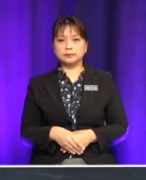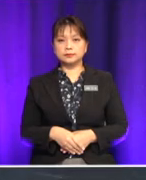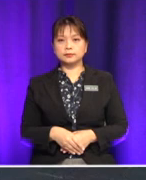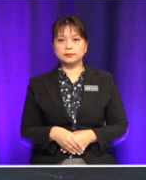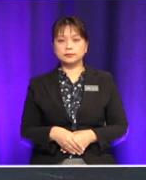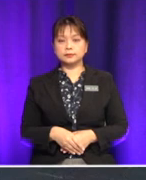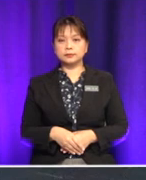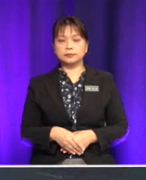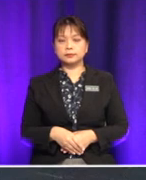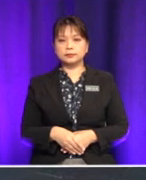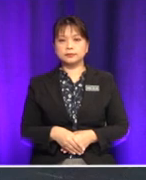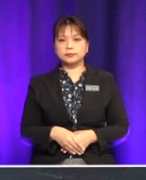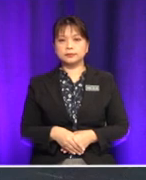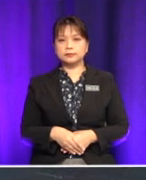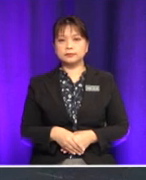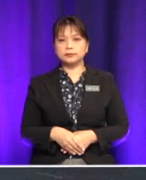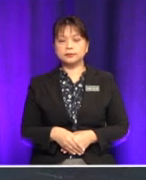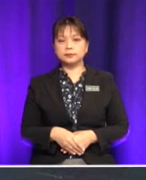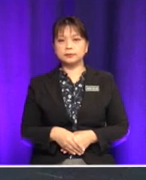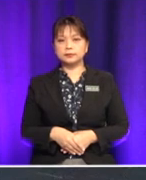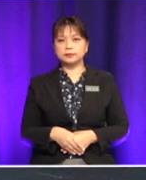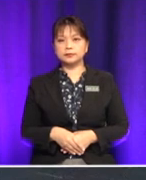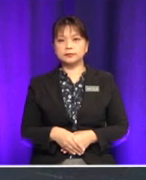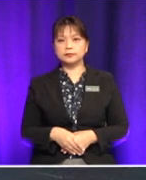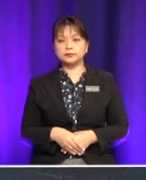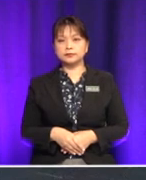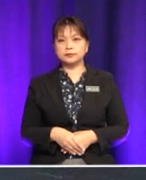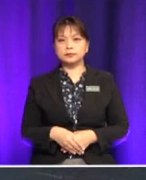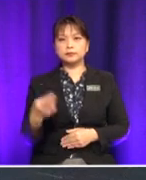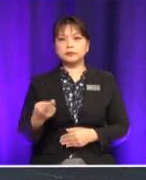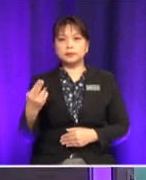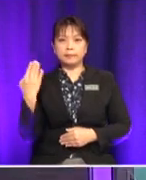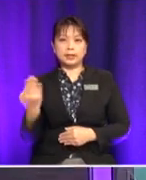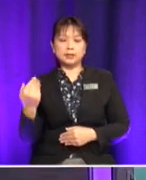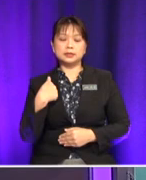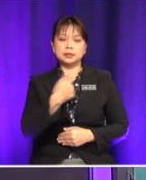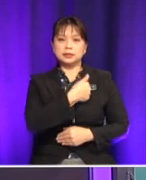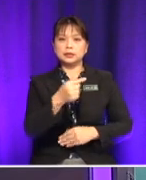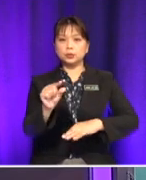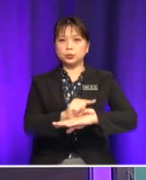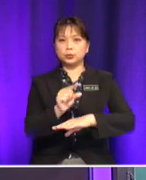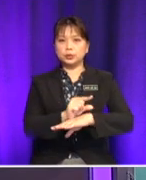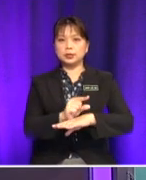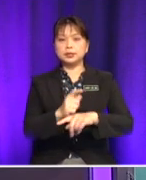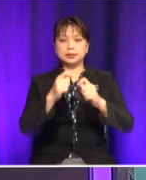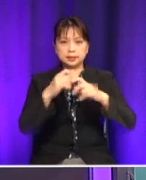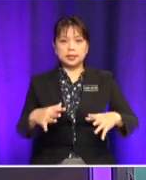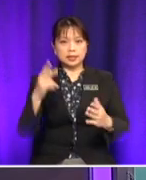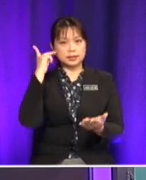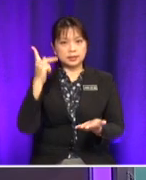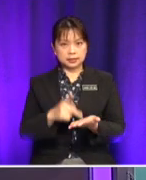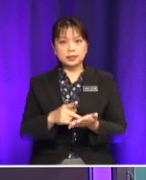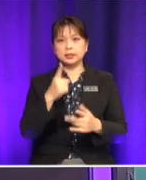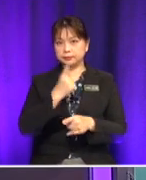kemudian ini antara radas yang biasa lah kita guna beberapa Prada secara